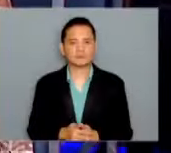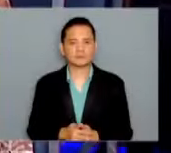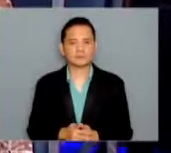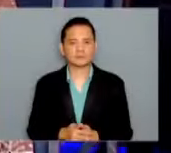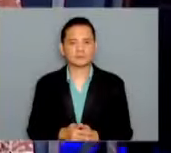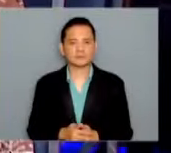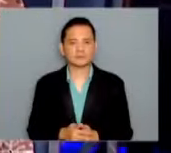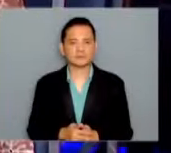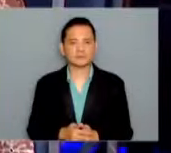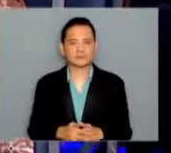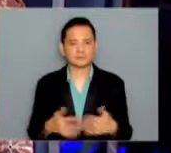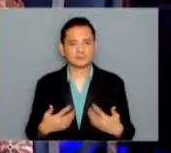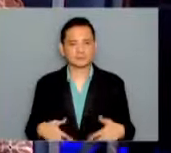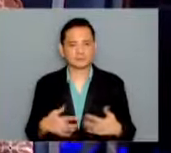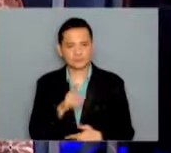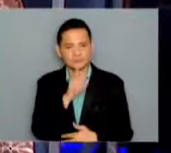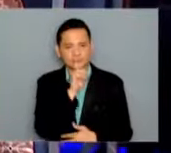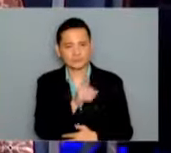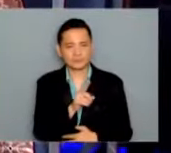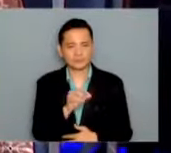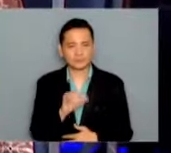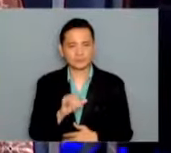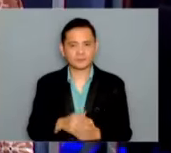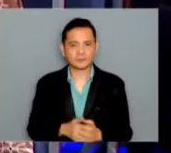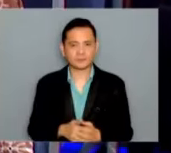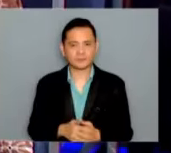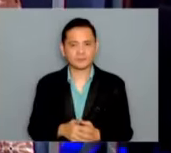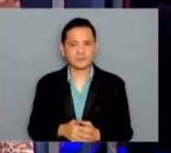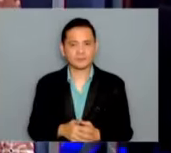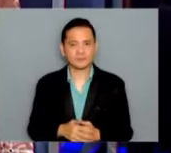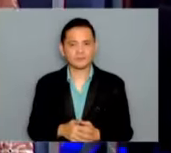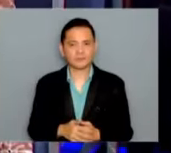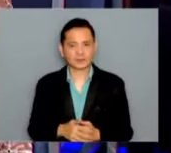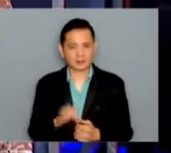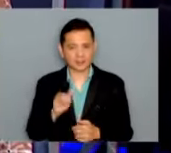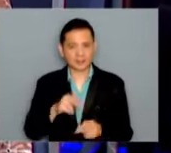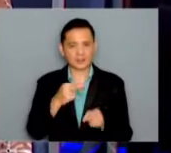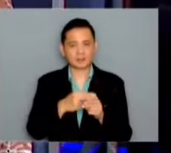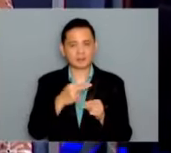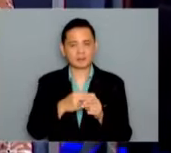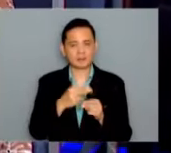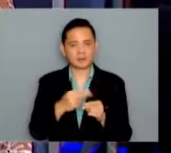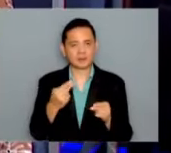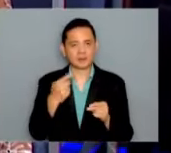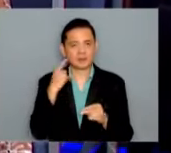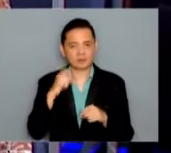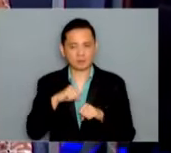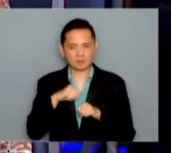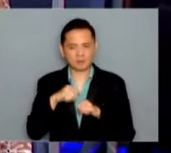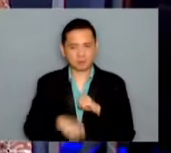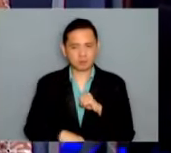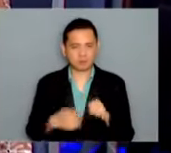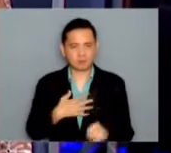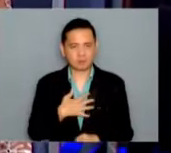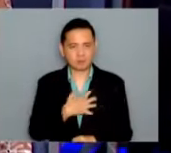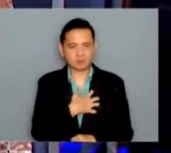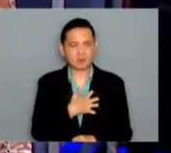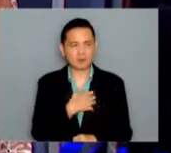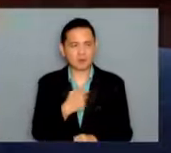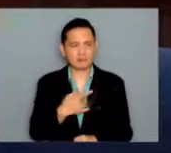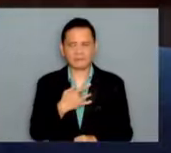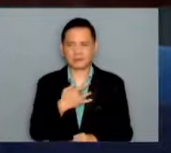Tunay pala yun, ano? Kuya Mark, may pangalan pa, disenfranchised grief. Yes, yes. So, kasi parang nakaka-relate din ako dyan